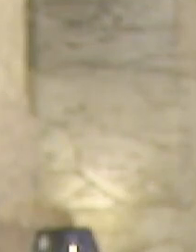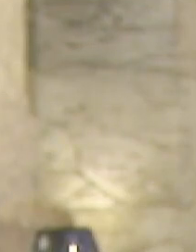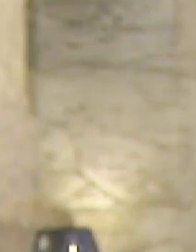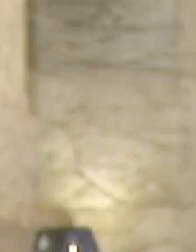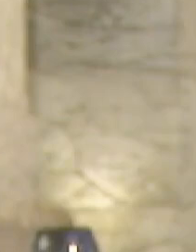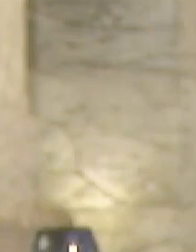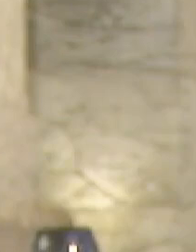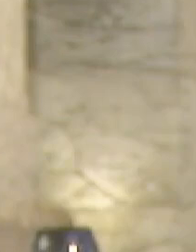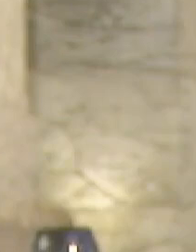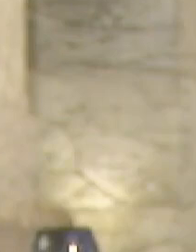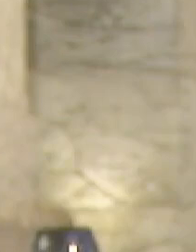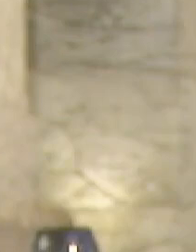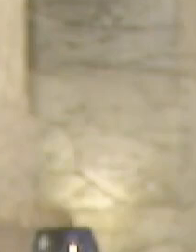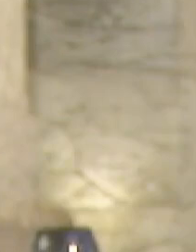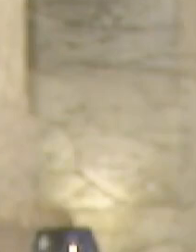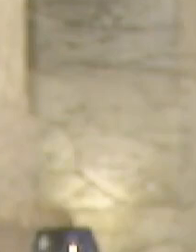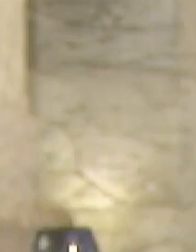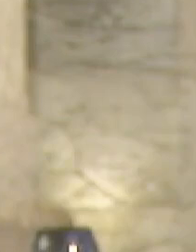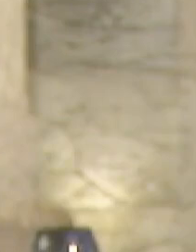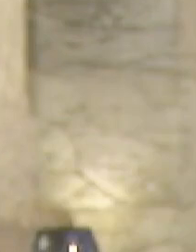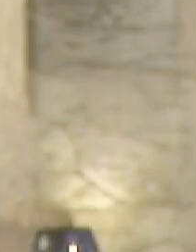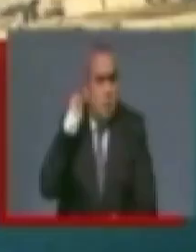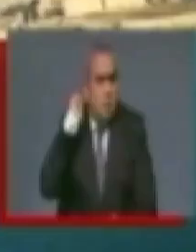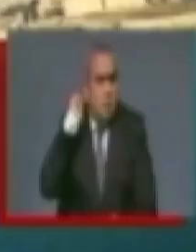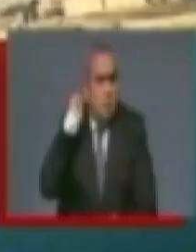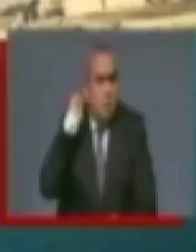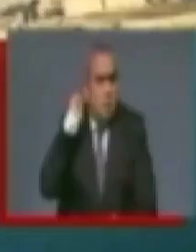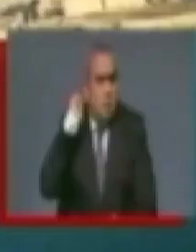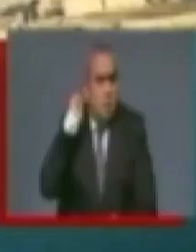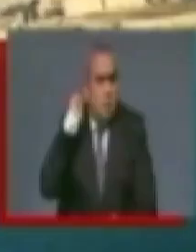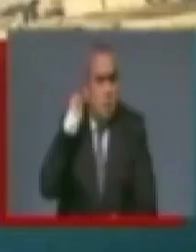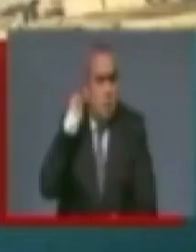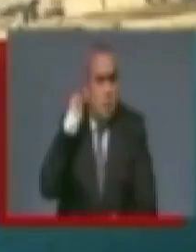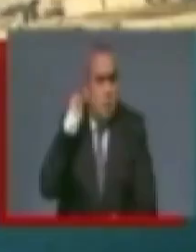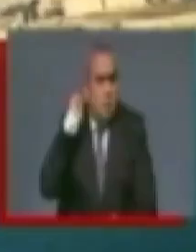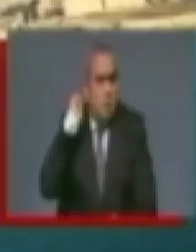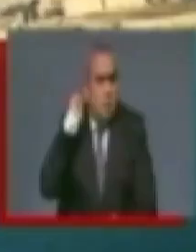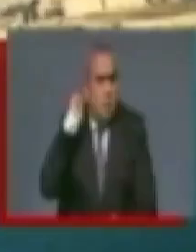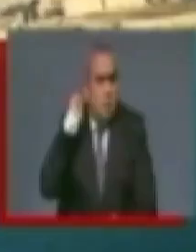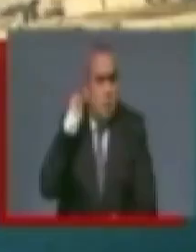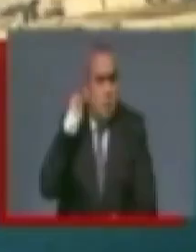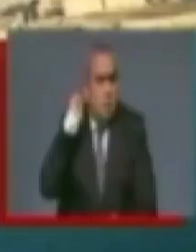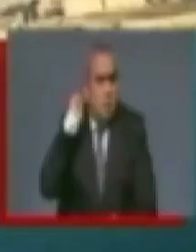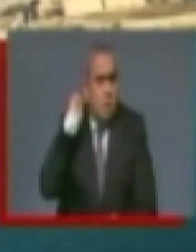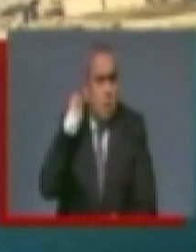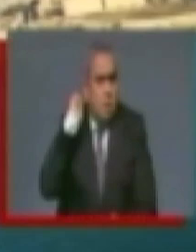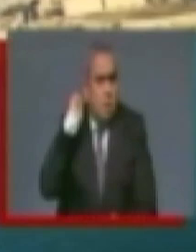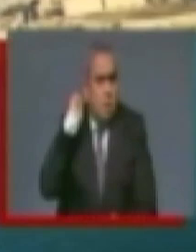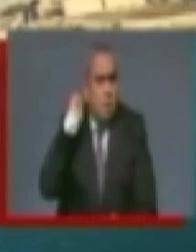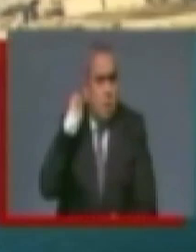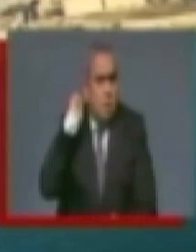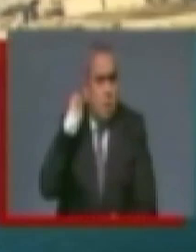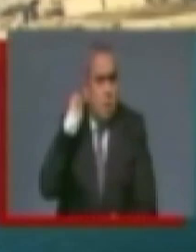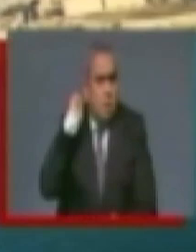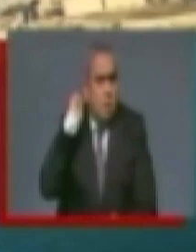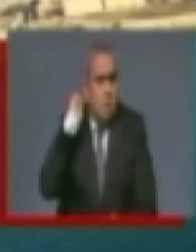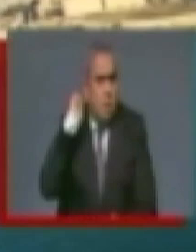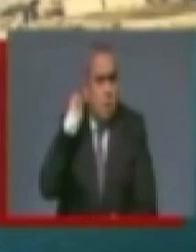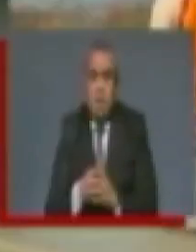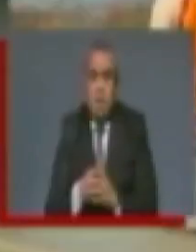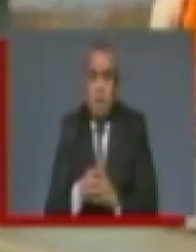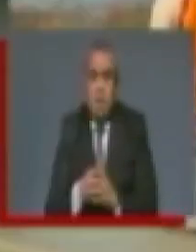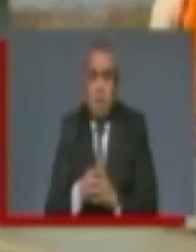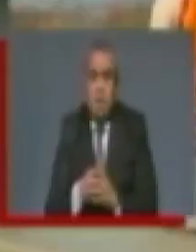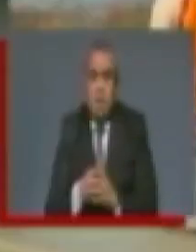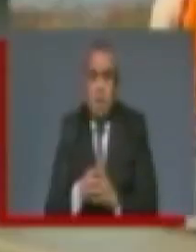تسجيل عن انجازات الدوله في محافظه المنيا والحقيقه الفيلم اكثر من رائع